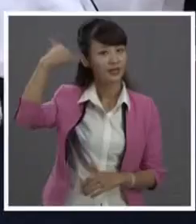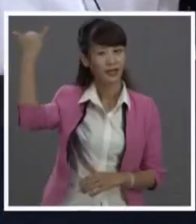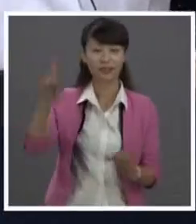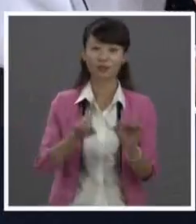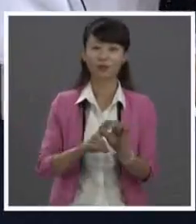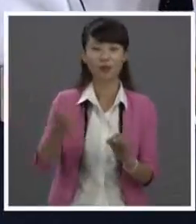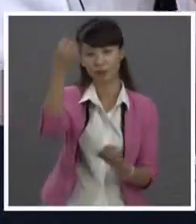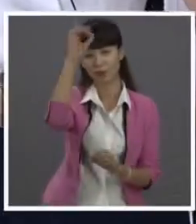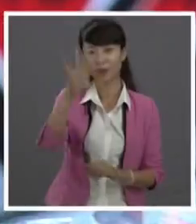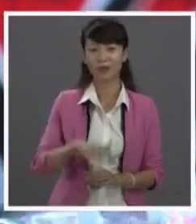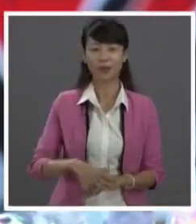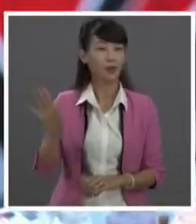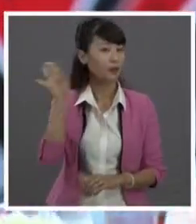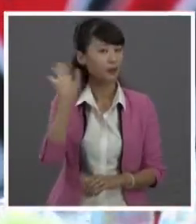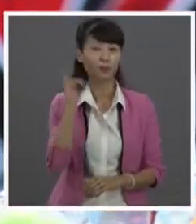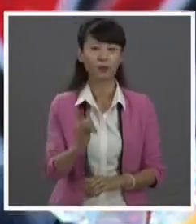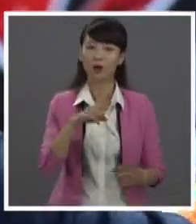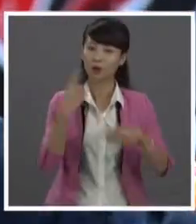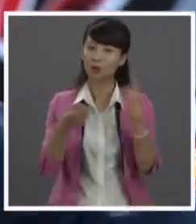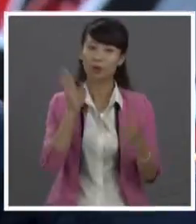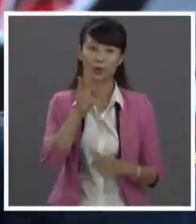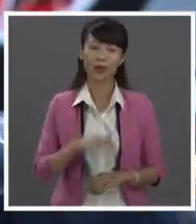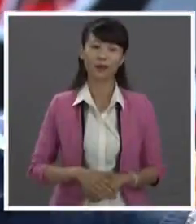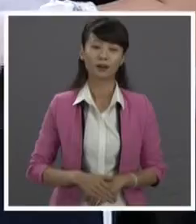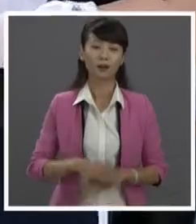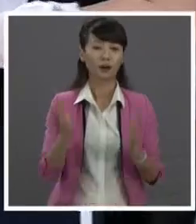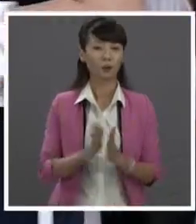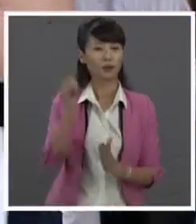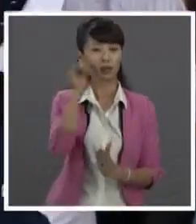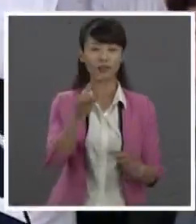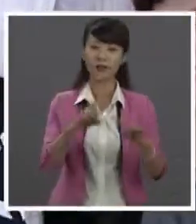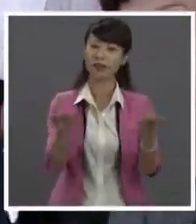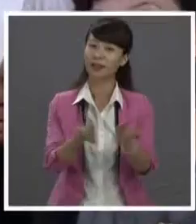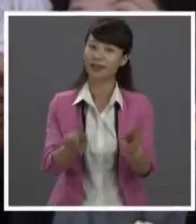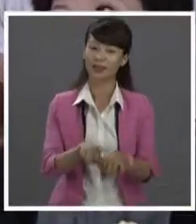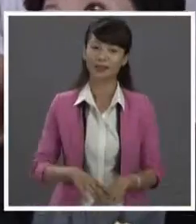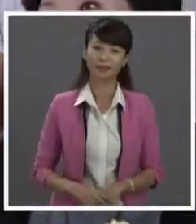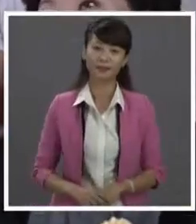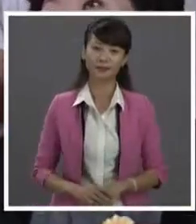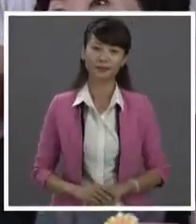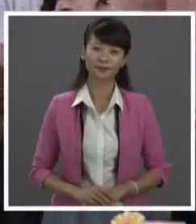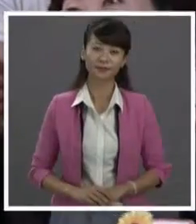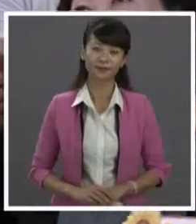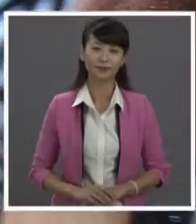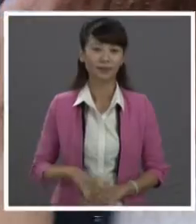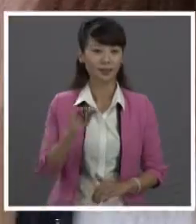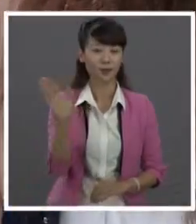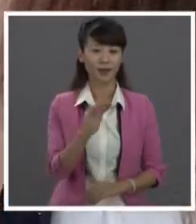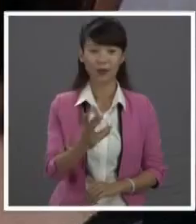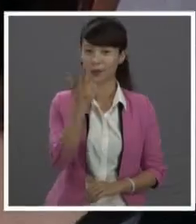说不了，其实他们和我们正常人是一样的。 我们问一下周老师， 真的是一样。 我们问一下周老师，可不可以说漂亮？